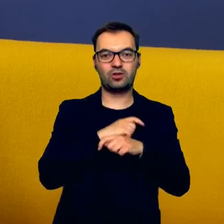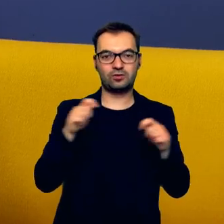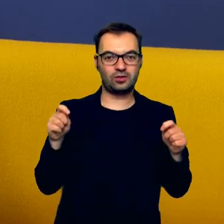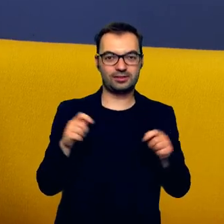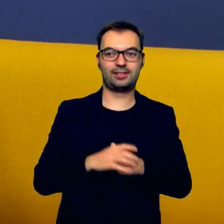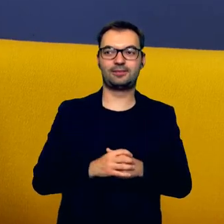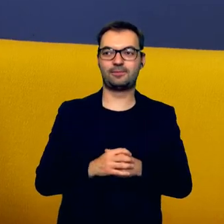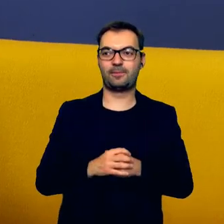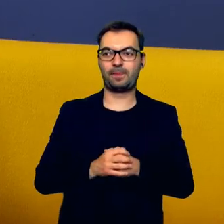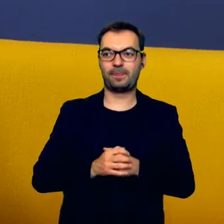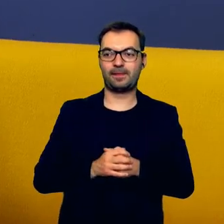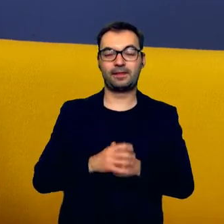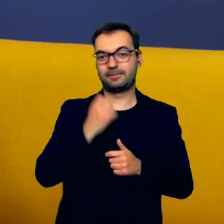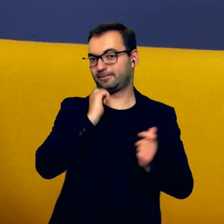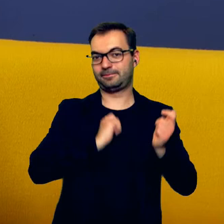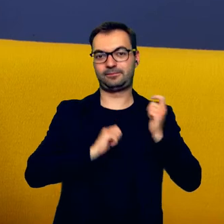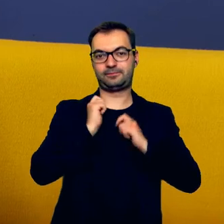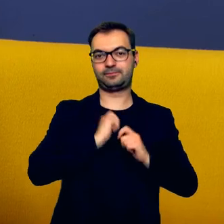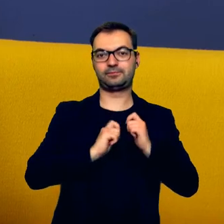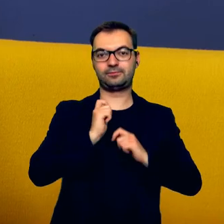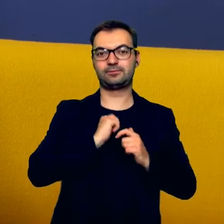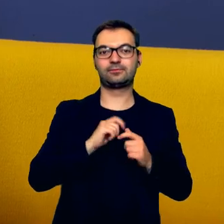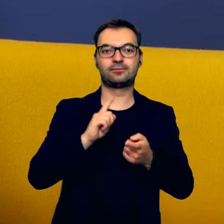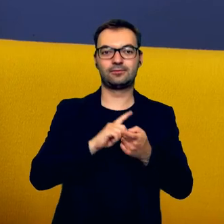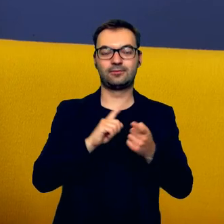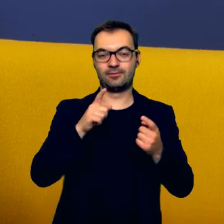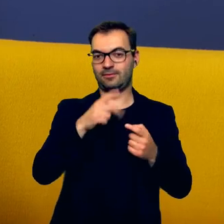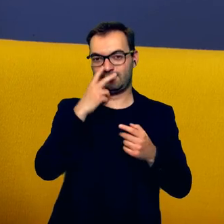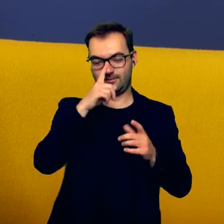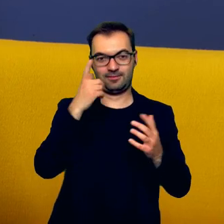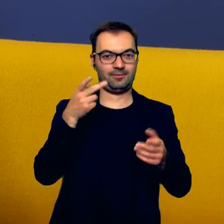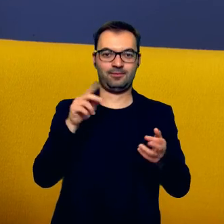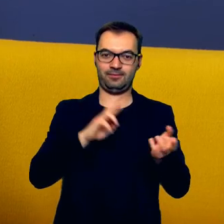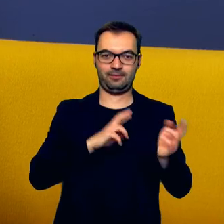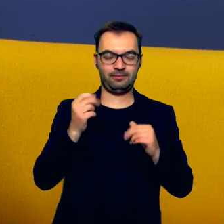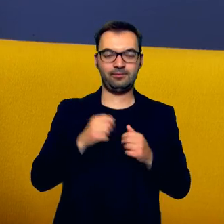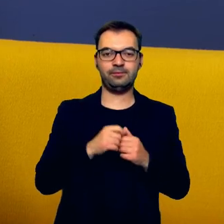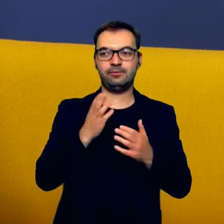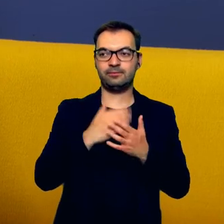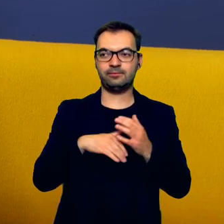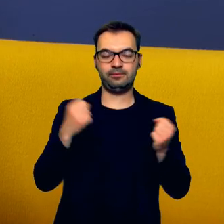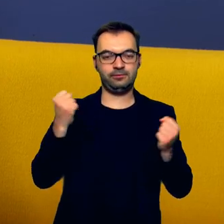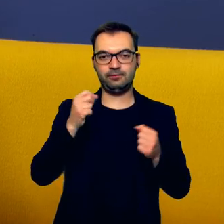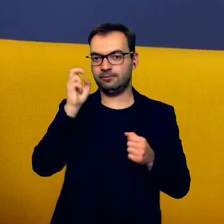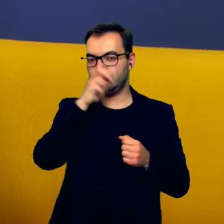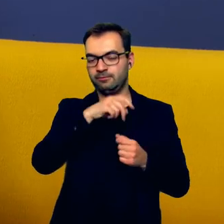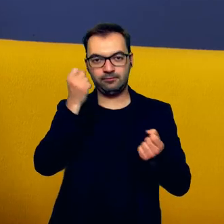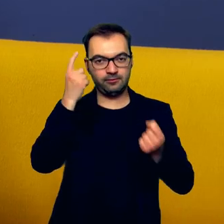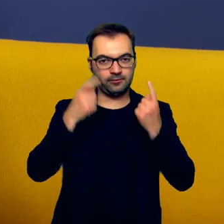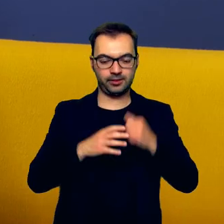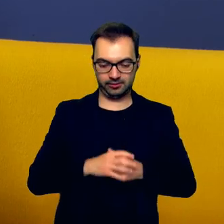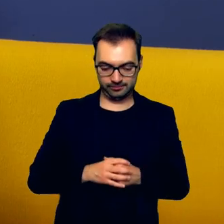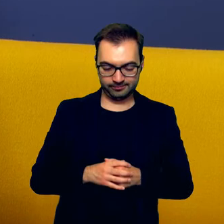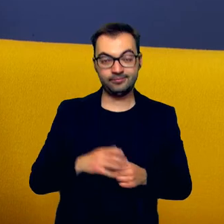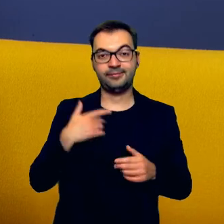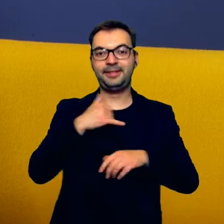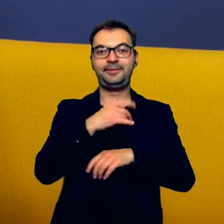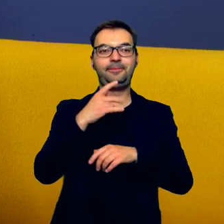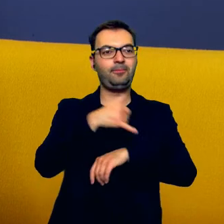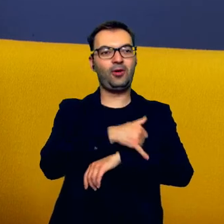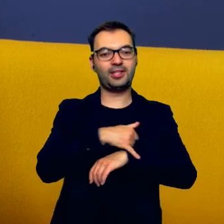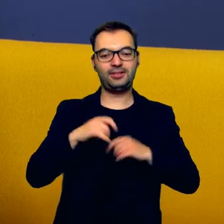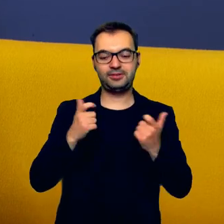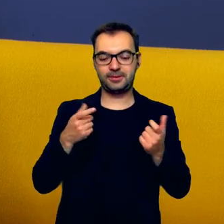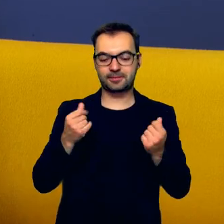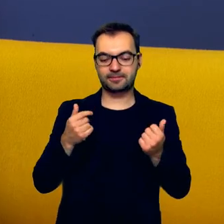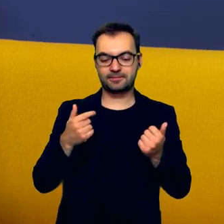rozwiązań. Bardzo się cieszę, że spotkało się z takim odzewem. Niektóre były niezwykle interesujące i podkreślające,